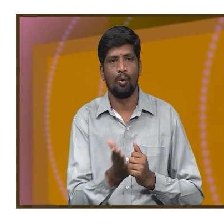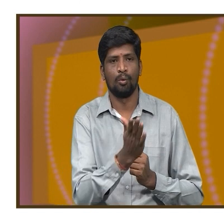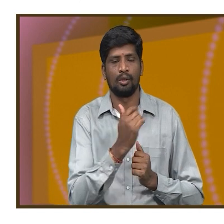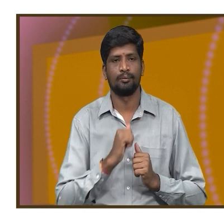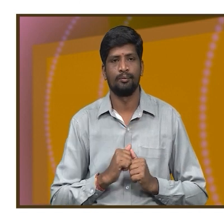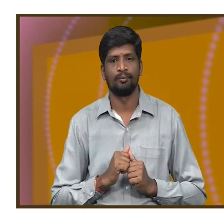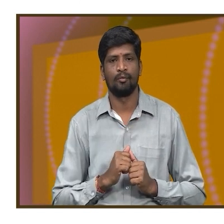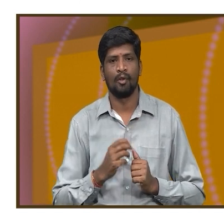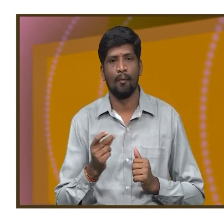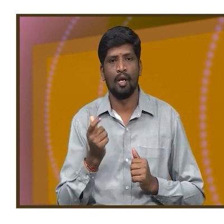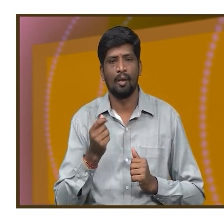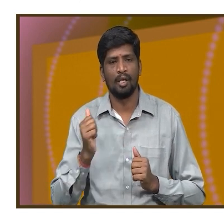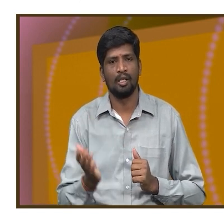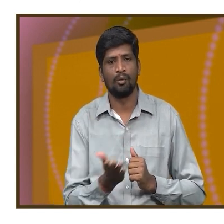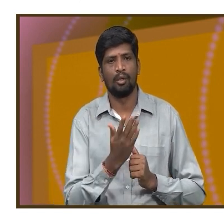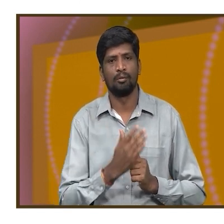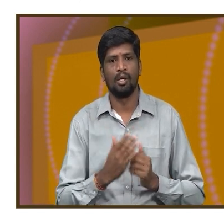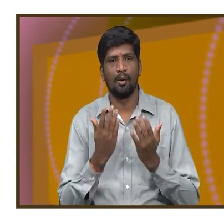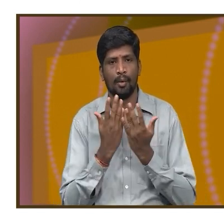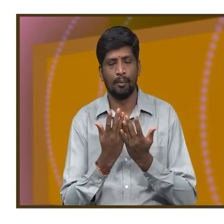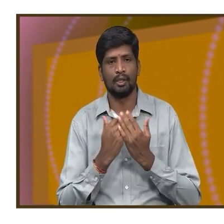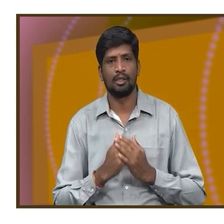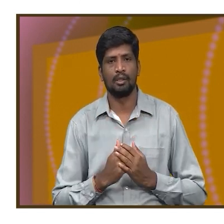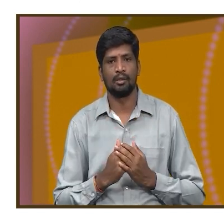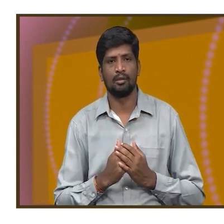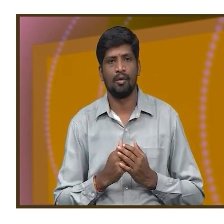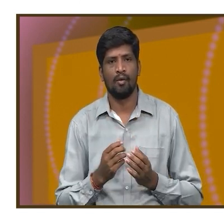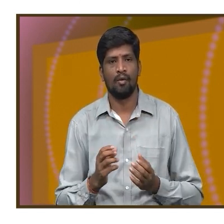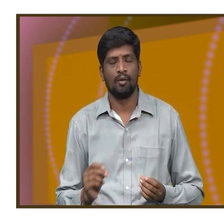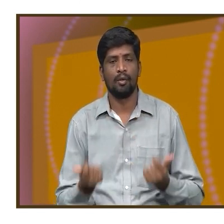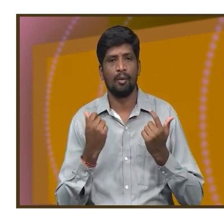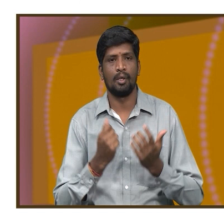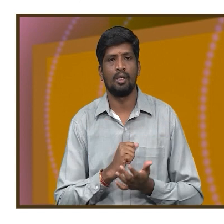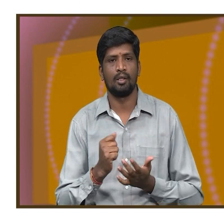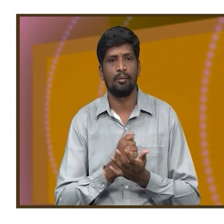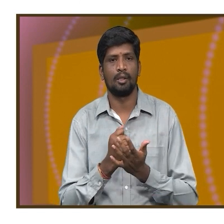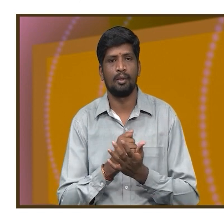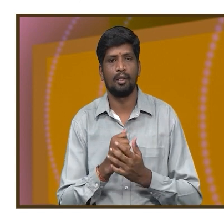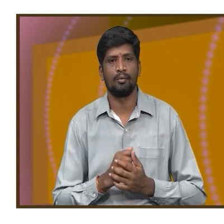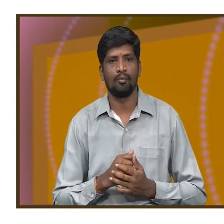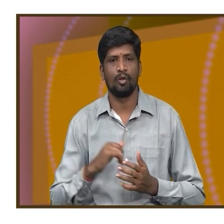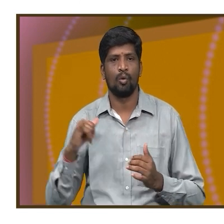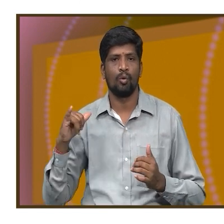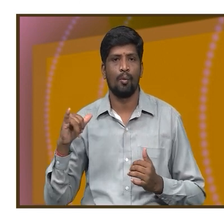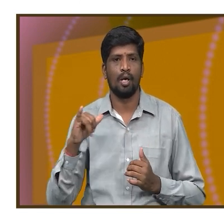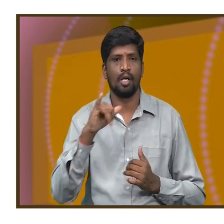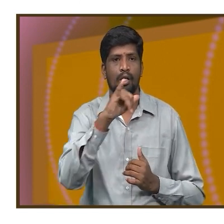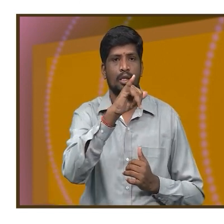போல வேகமாக இருக்க வேண்டும். படிப்பதற்கு அதை ஒரு விறுவிறுப்பாகவும் என்ன செய்ய இருக்க வேண்டும். ஒரு